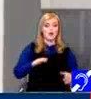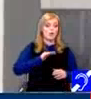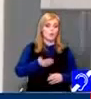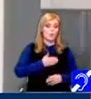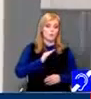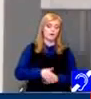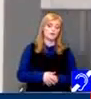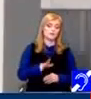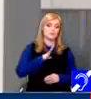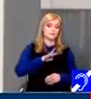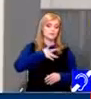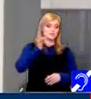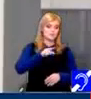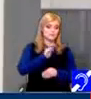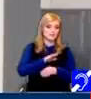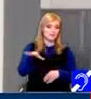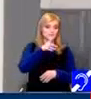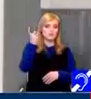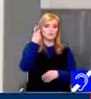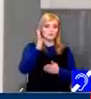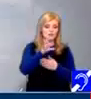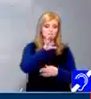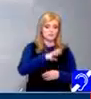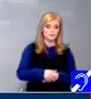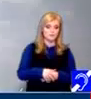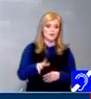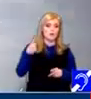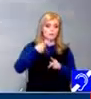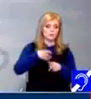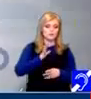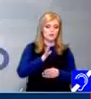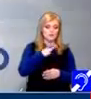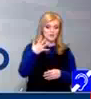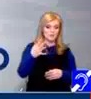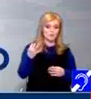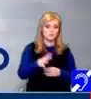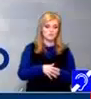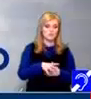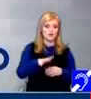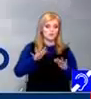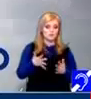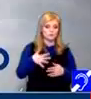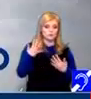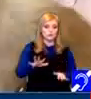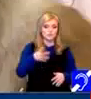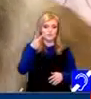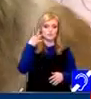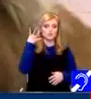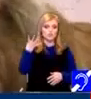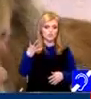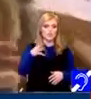Compania United este aspru criticată de stăpânii de animale, mai ales că are un istoric negru. Din cele 24 de animale de companie care au murit în avioane